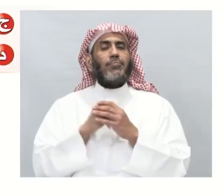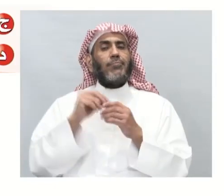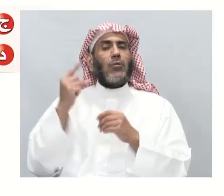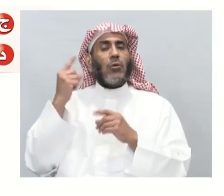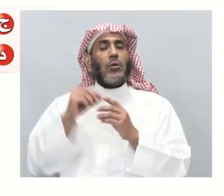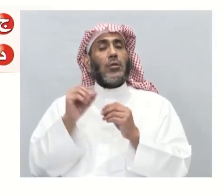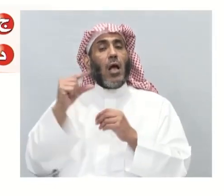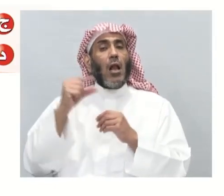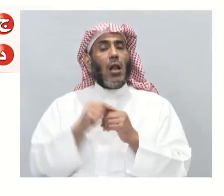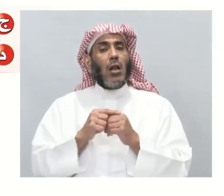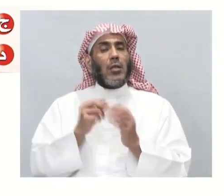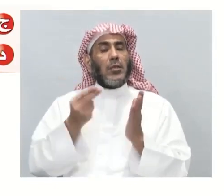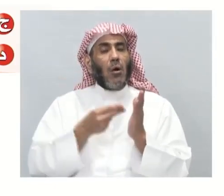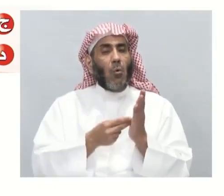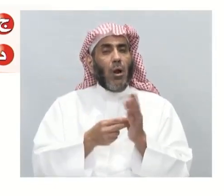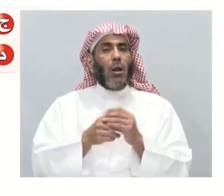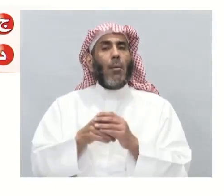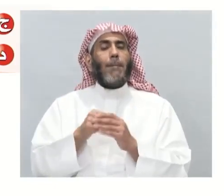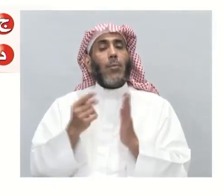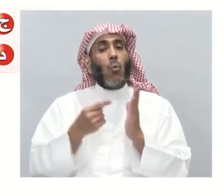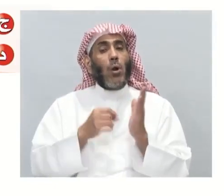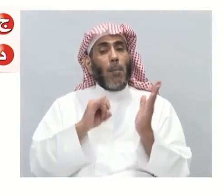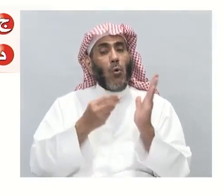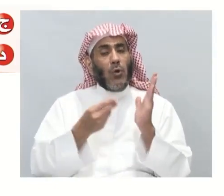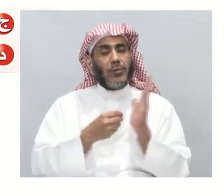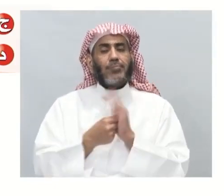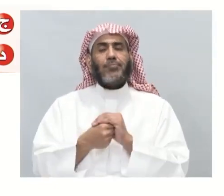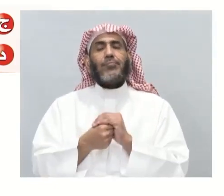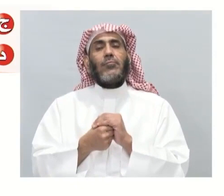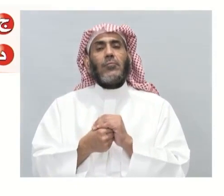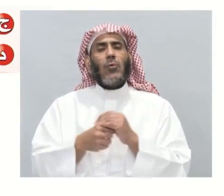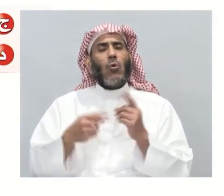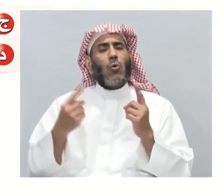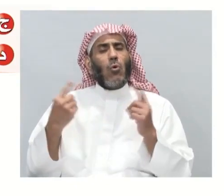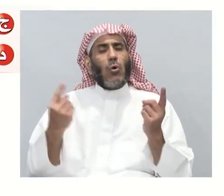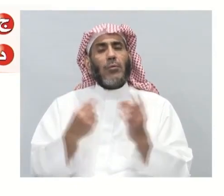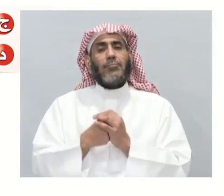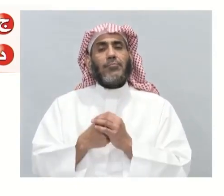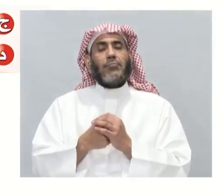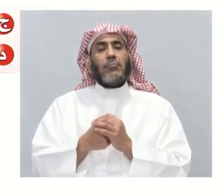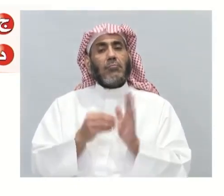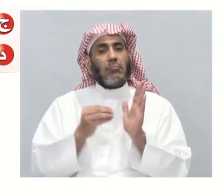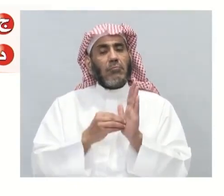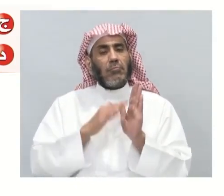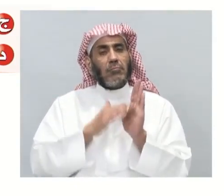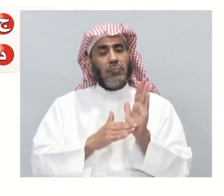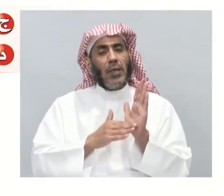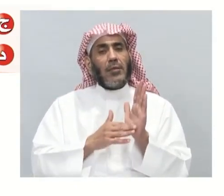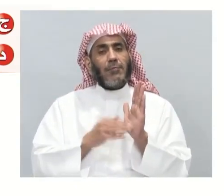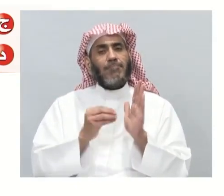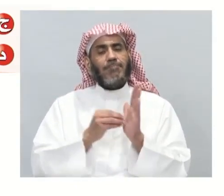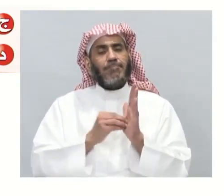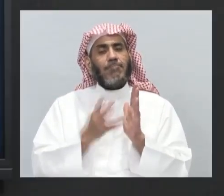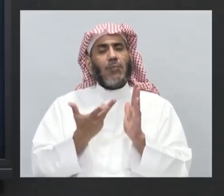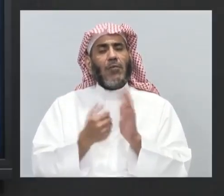جعل عندنا دون ملحوظات دون ملحوظات وكل هذا مندرج تحت قضيه